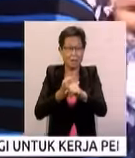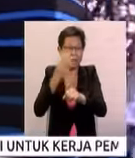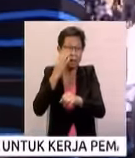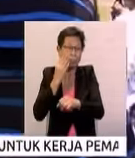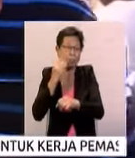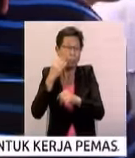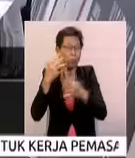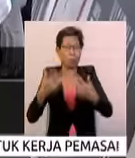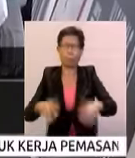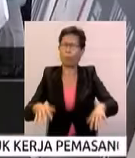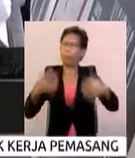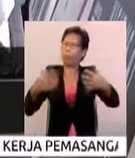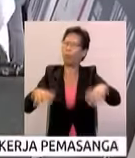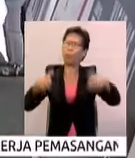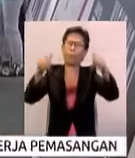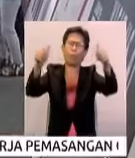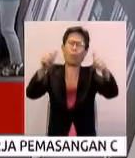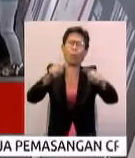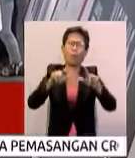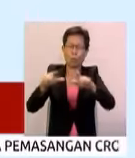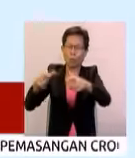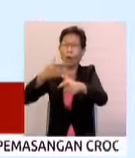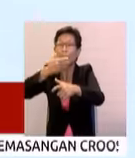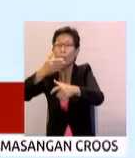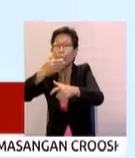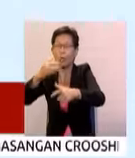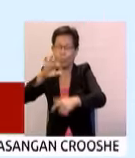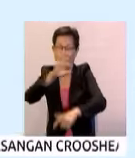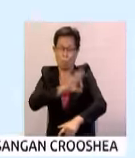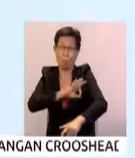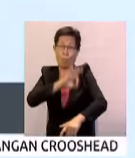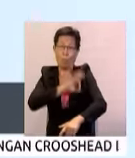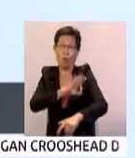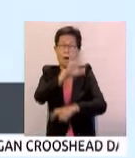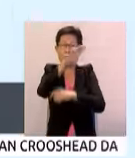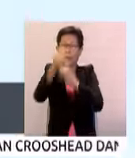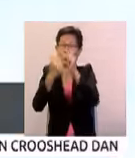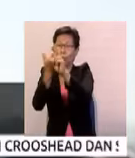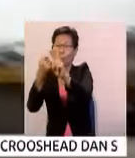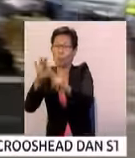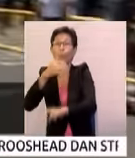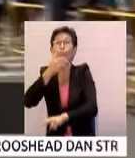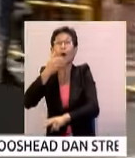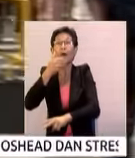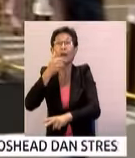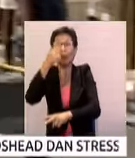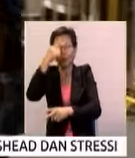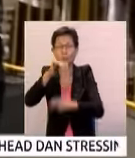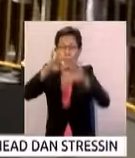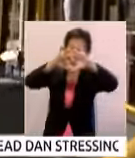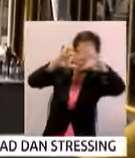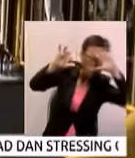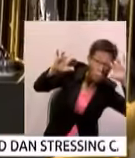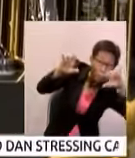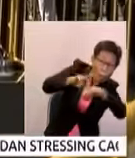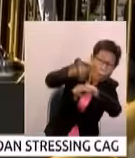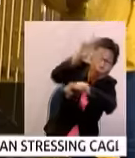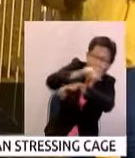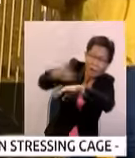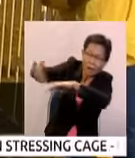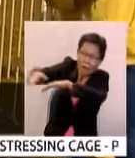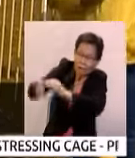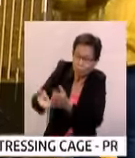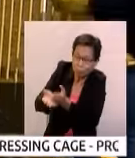here. It's fantastic. Golongan belia yang hadir pula memanfaatkan sepenuhnya lima 2019 untuk meneroka sektor aero angkasa dan